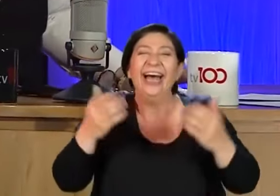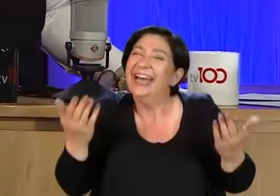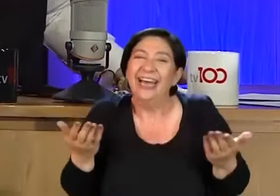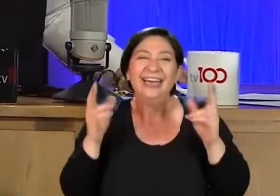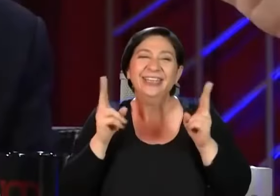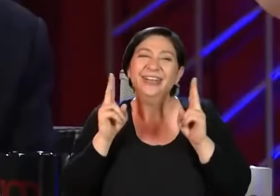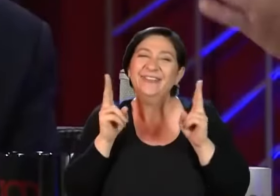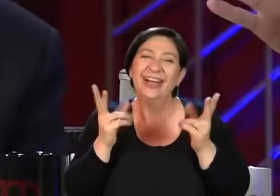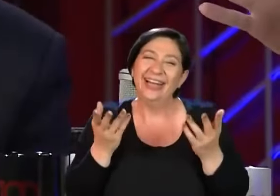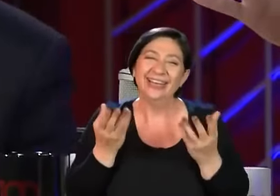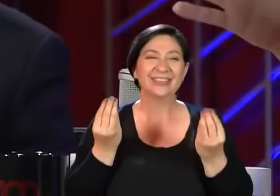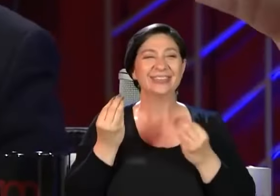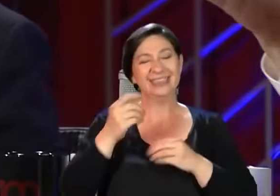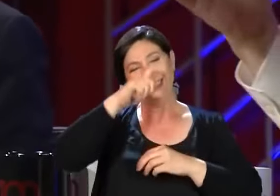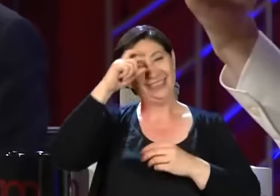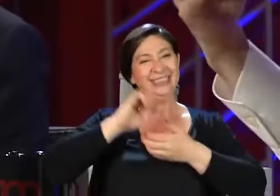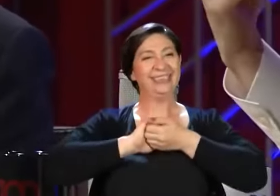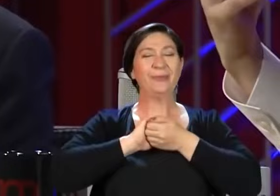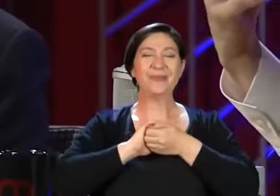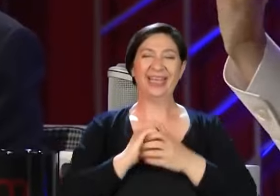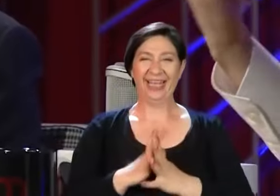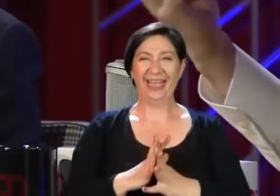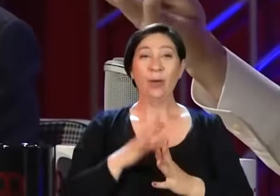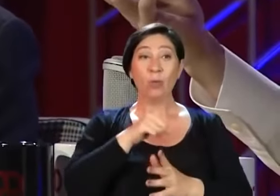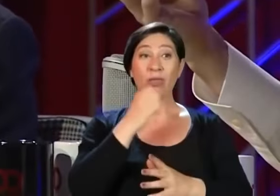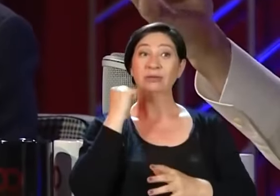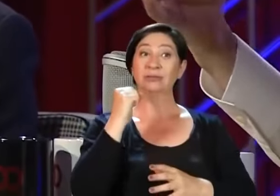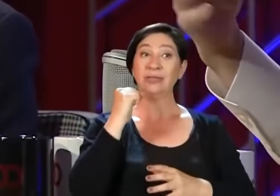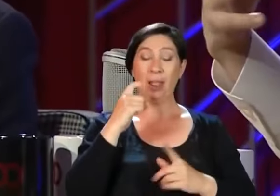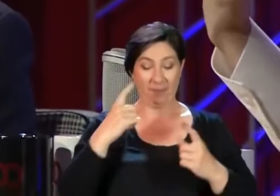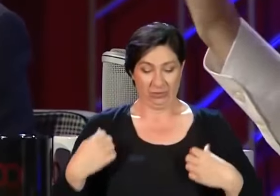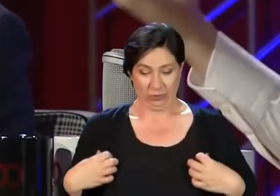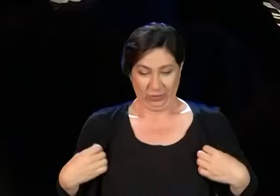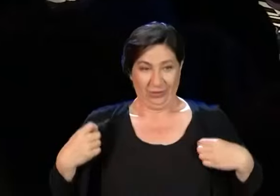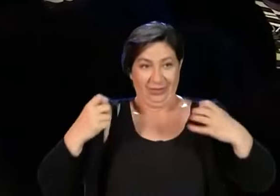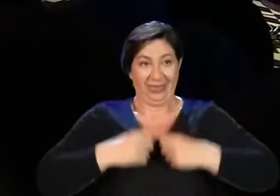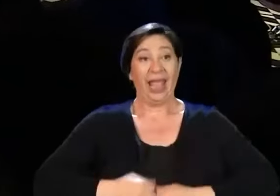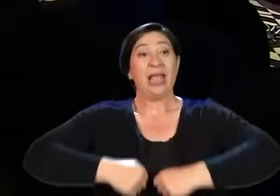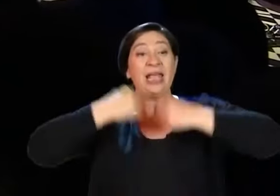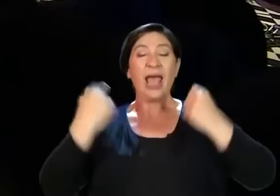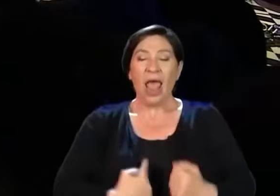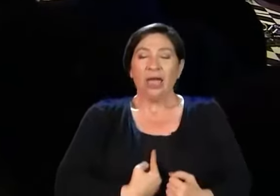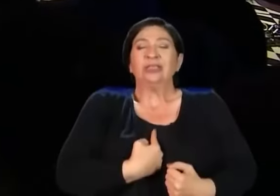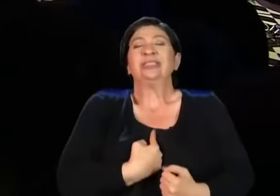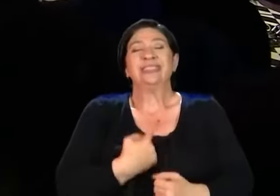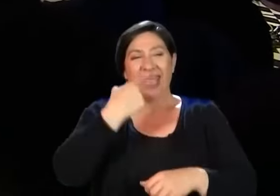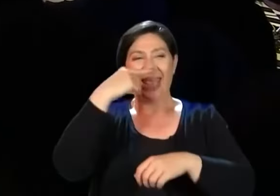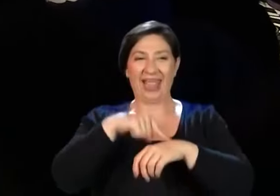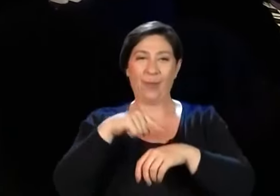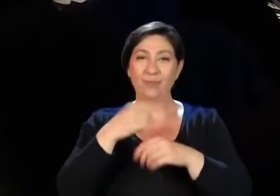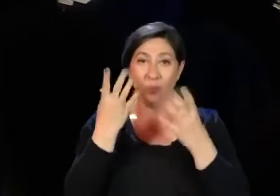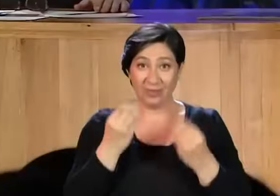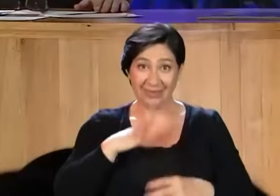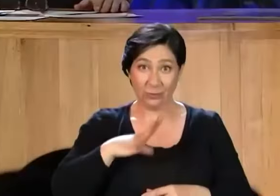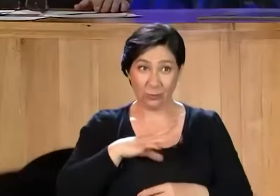Gayet bir dakika, güzel olmuş. Bir dakika yani. Ya buna inan, ya bu kadar sağlam bir sembolün içten geldiği gibi olduğuna inanmamızı